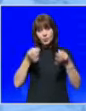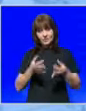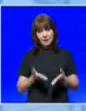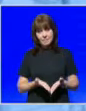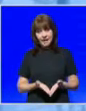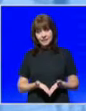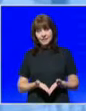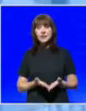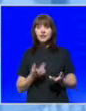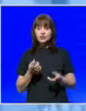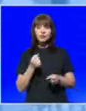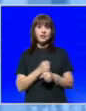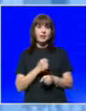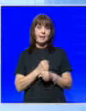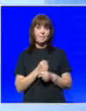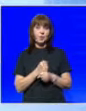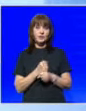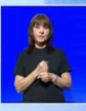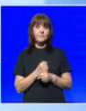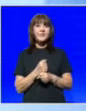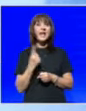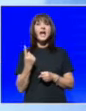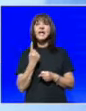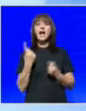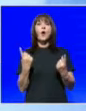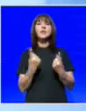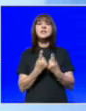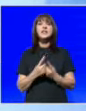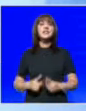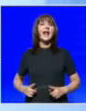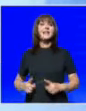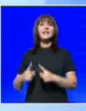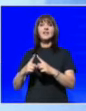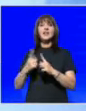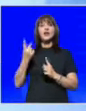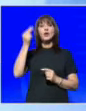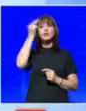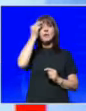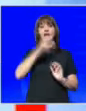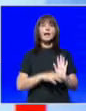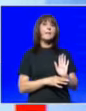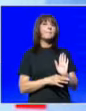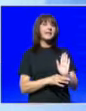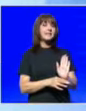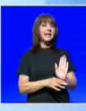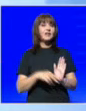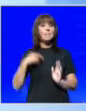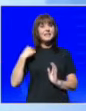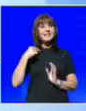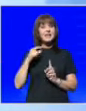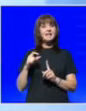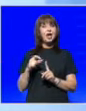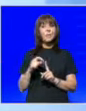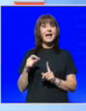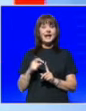гарантира, че централата ще работи. На една от срещите на върха, когато България беше представена от президента Румен